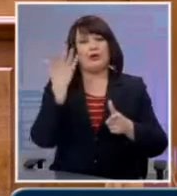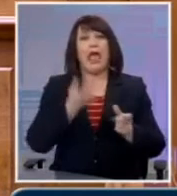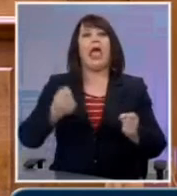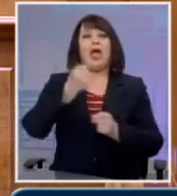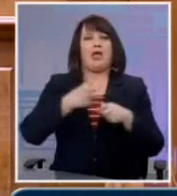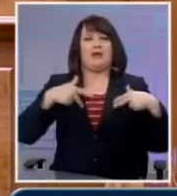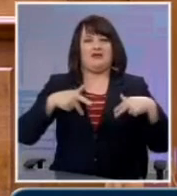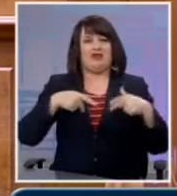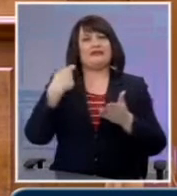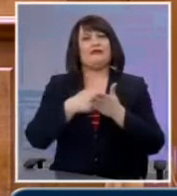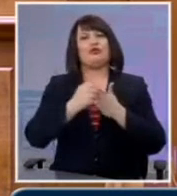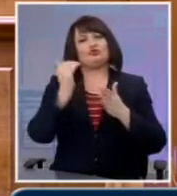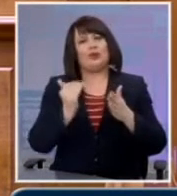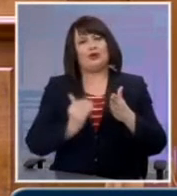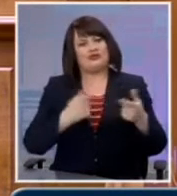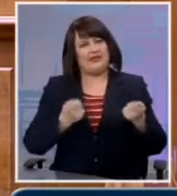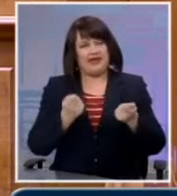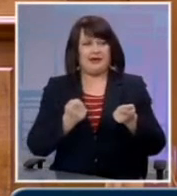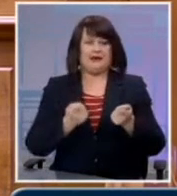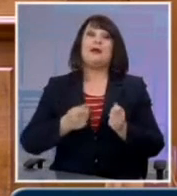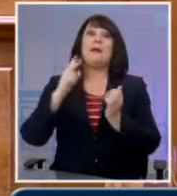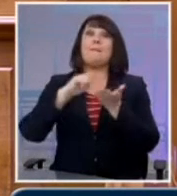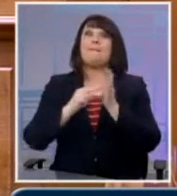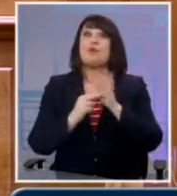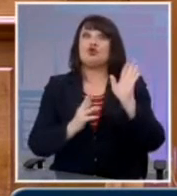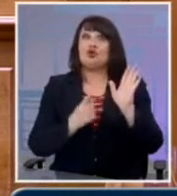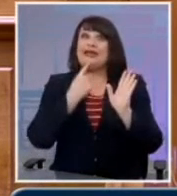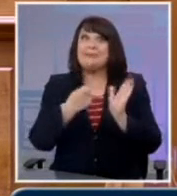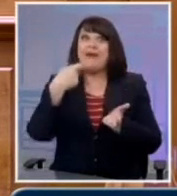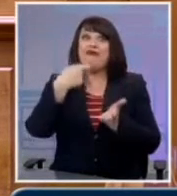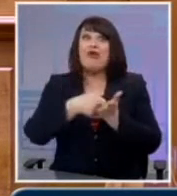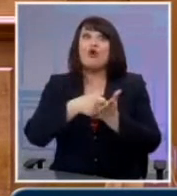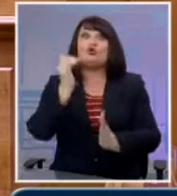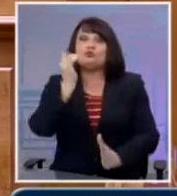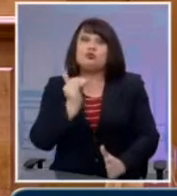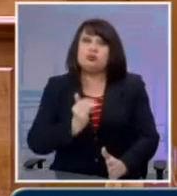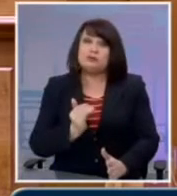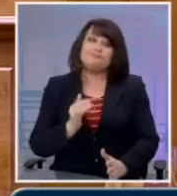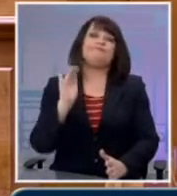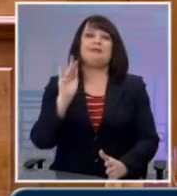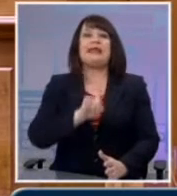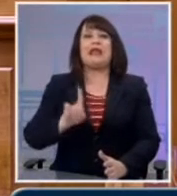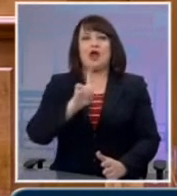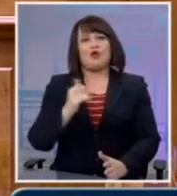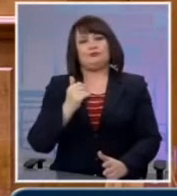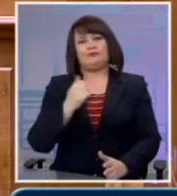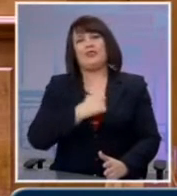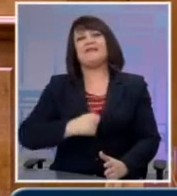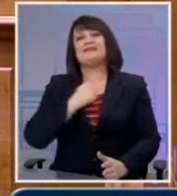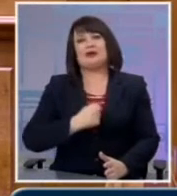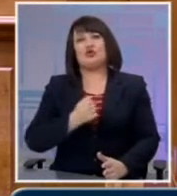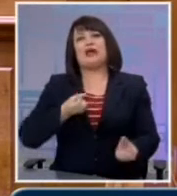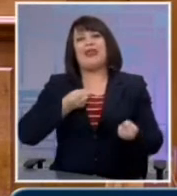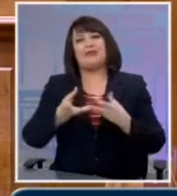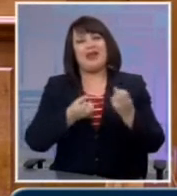της φορολογίας. Θα προχωρούσε, ακούστε το αυτό, σε μείωση της φορολογίας. Δυστυχώς, κύριε Μητσοτάκη, η αριθμητική είναι